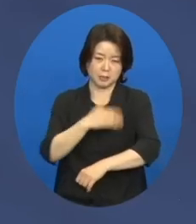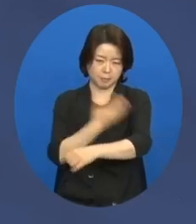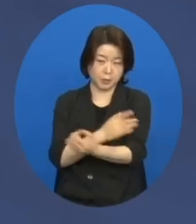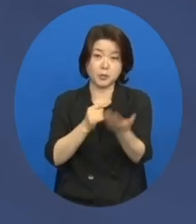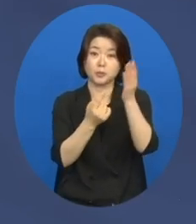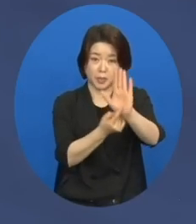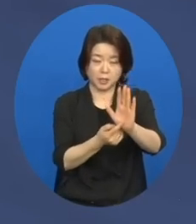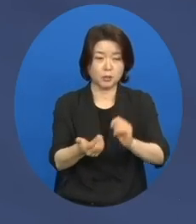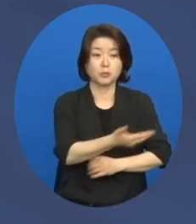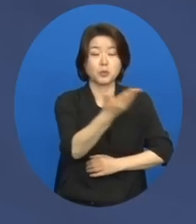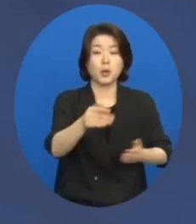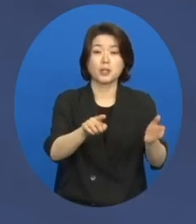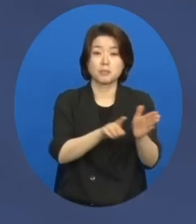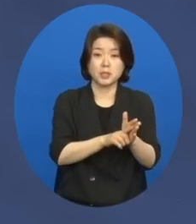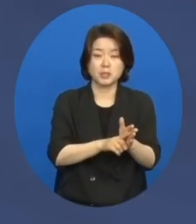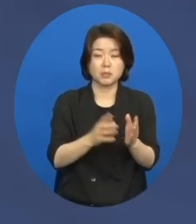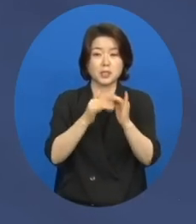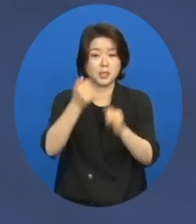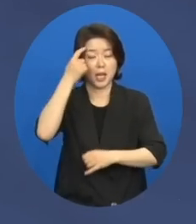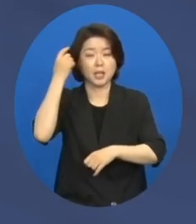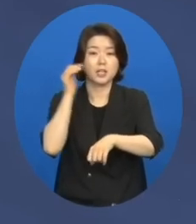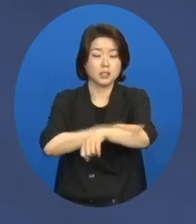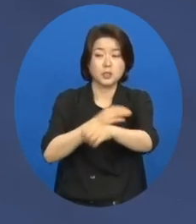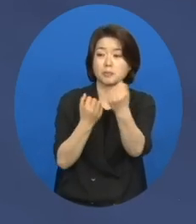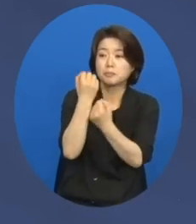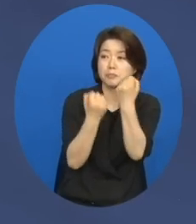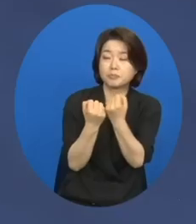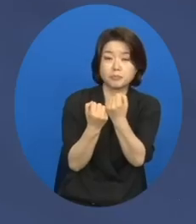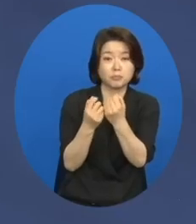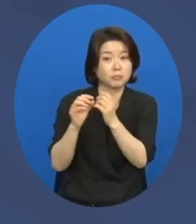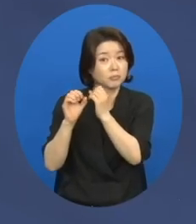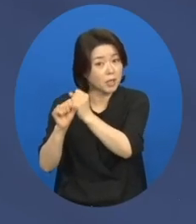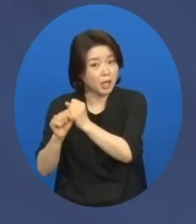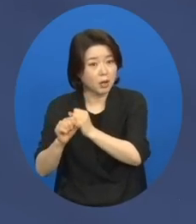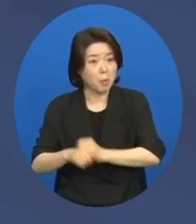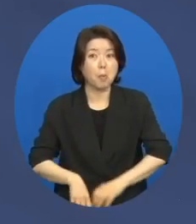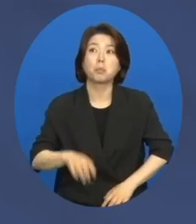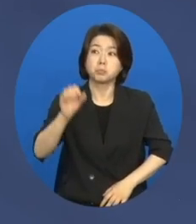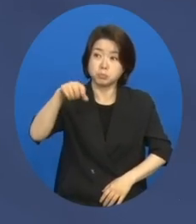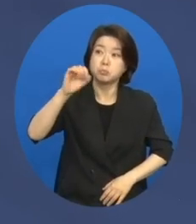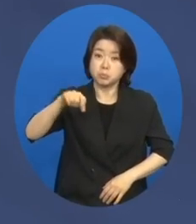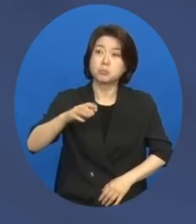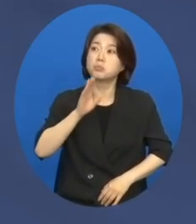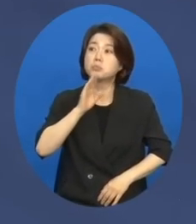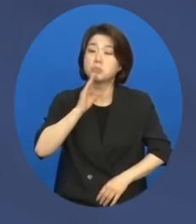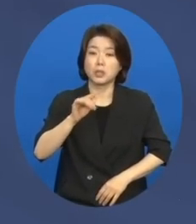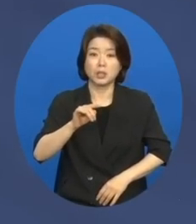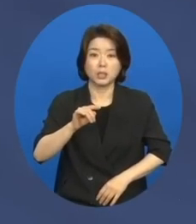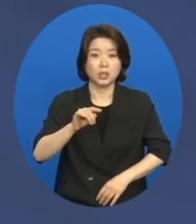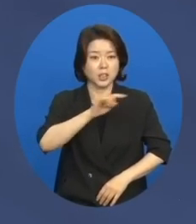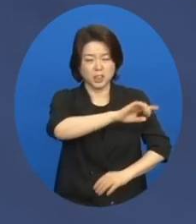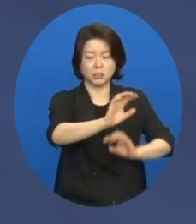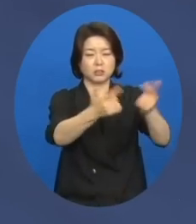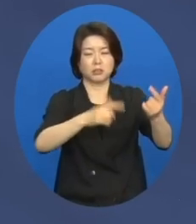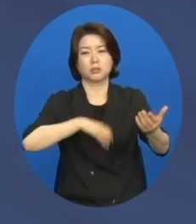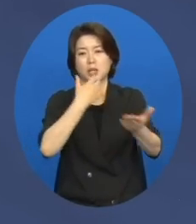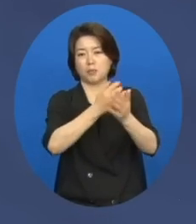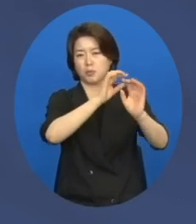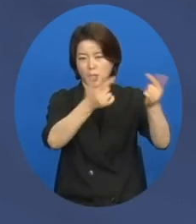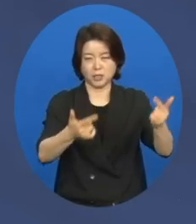너희 믿음이 사람의 지혜에 설득당한 무엇에 설득해서 오 일리가 있네 이런 따위의 감동이